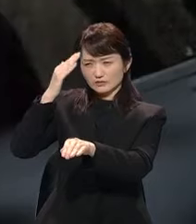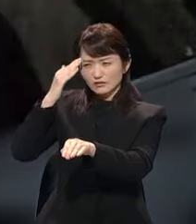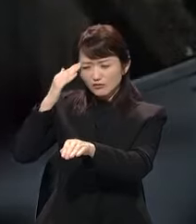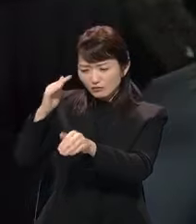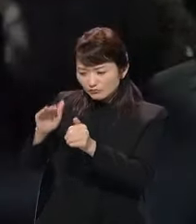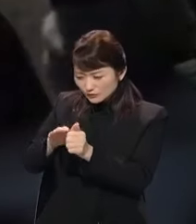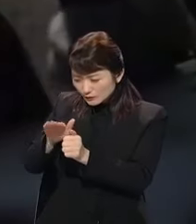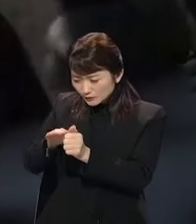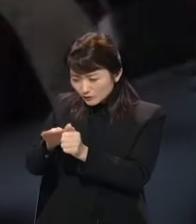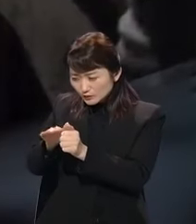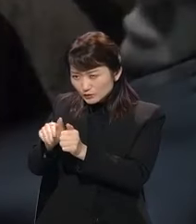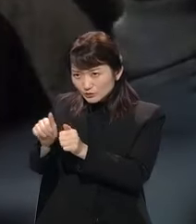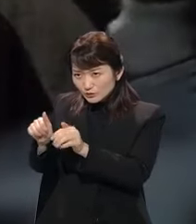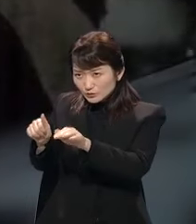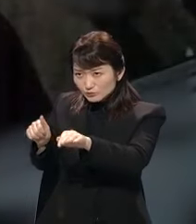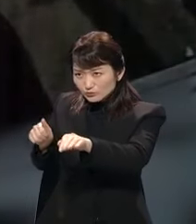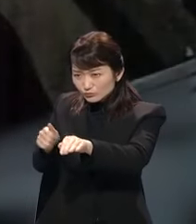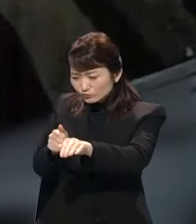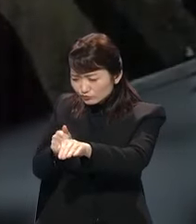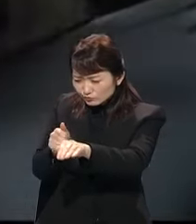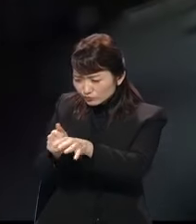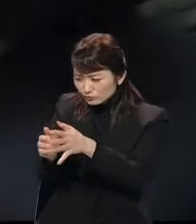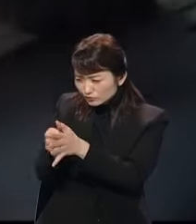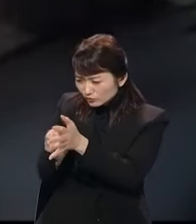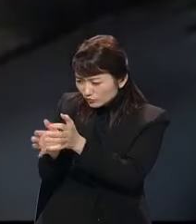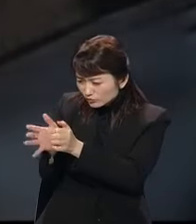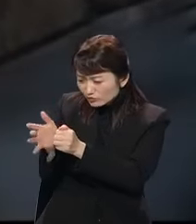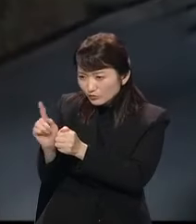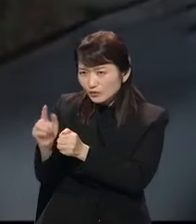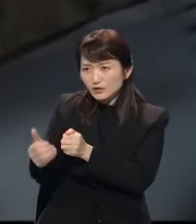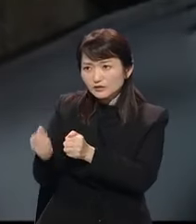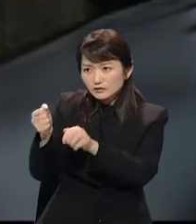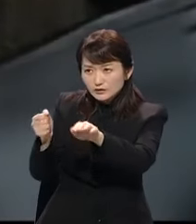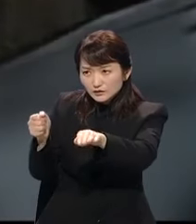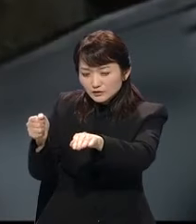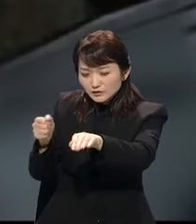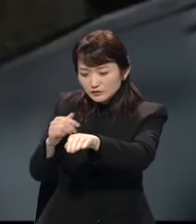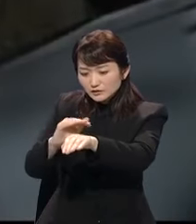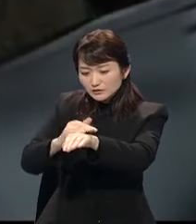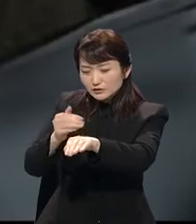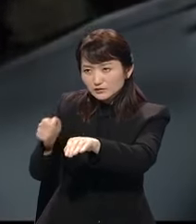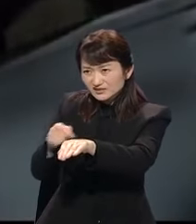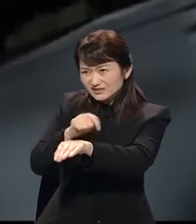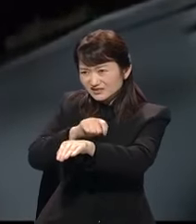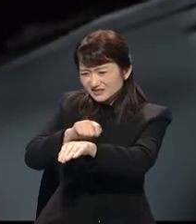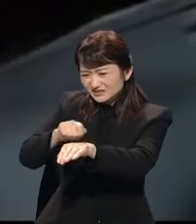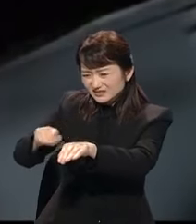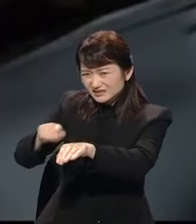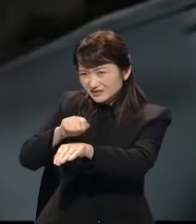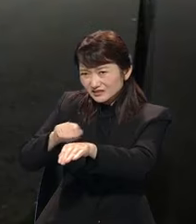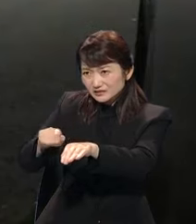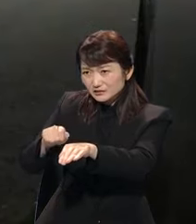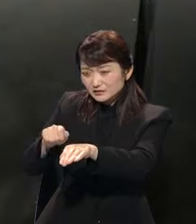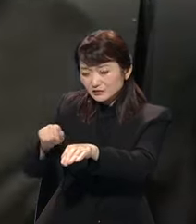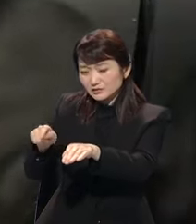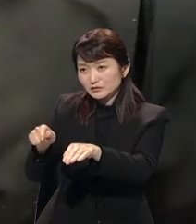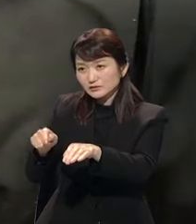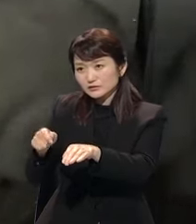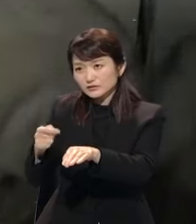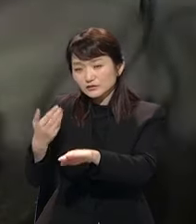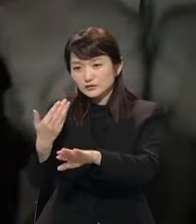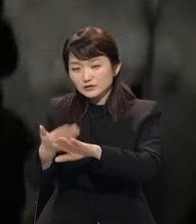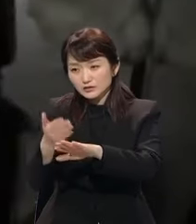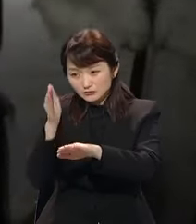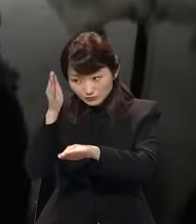뭘까요? 목장갑에 뭐 손에 뭘 쥐고 있어. 자, 트렁크 쪽을 드르르르르르르. 야, 다른 쪽 블랙박스 한번 볼까요?